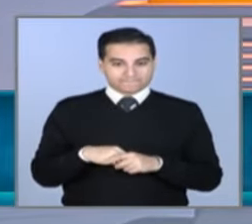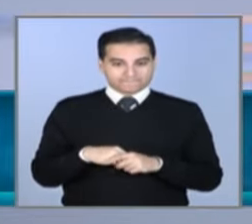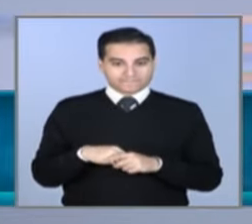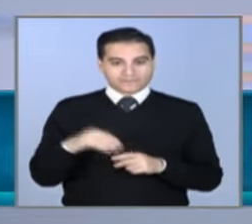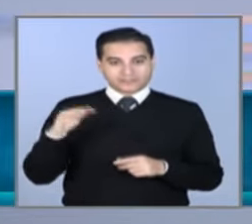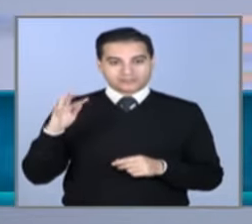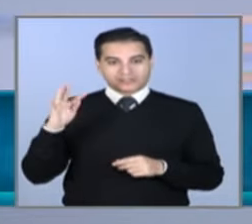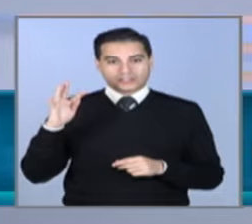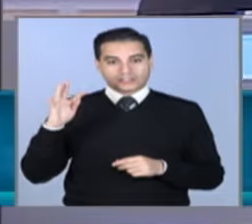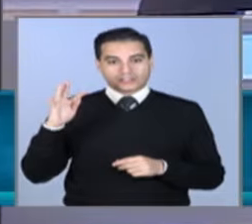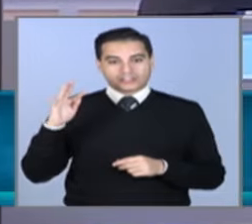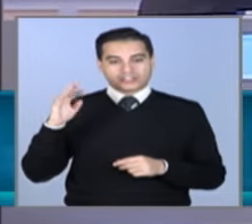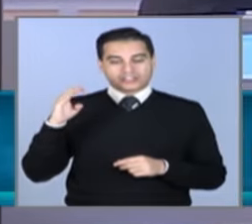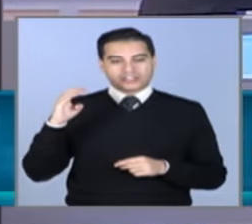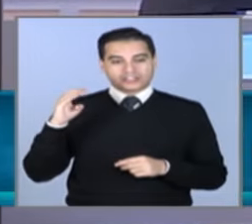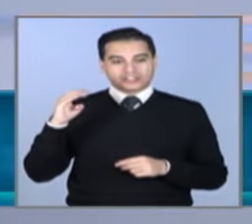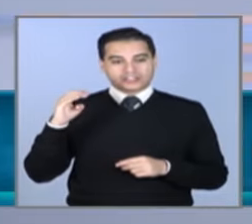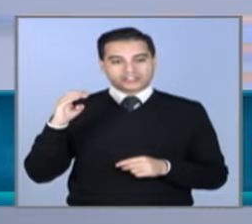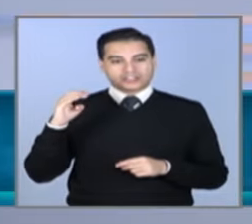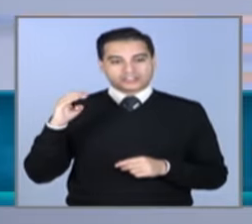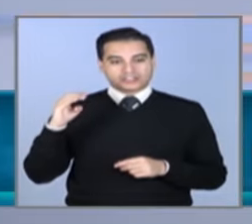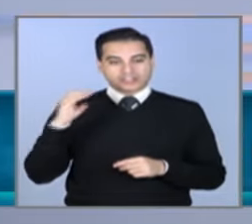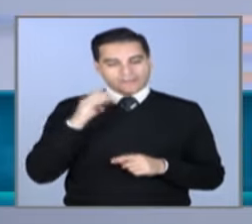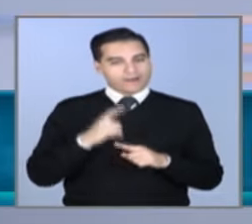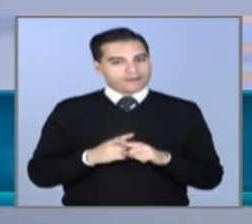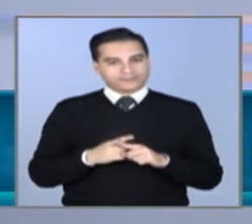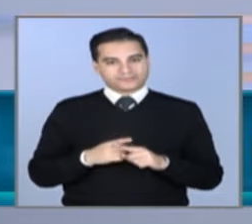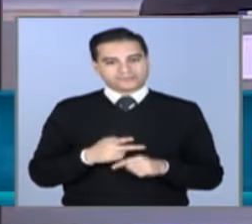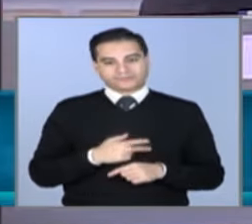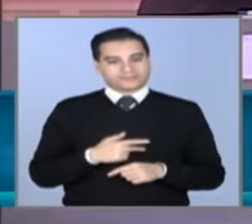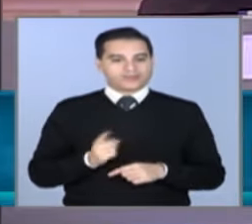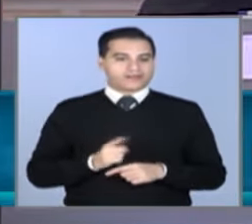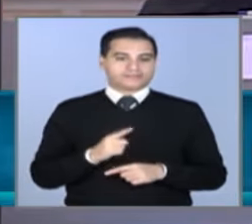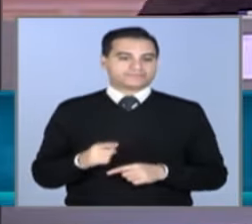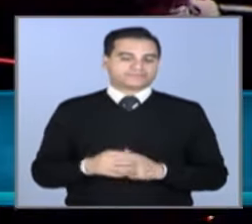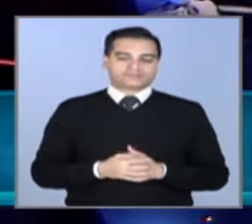تشيكوف. تشيكوف بـ30 نقطة أيمن، إجابة خاطئة.